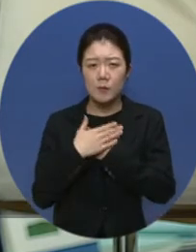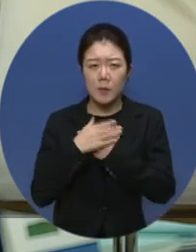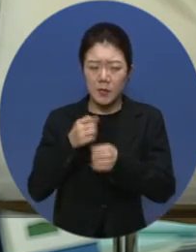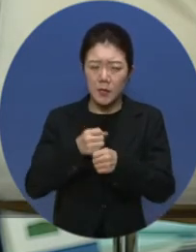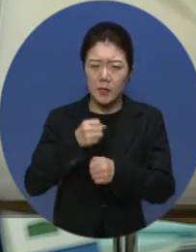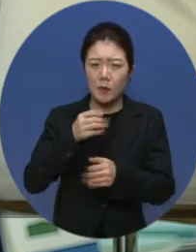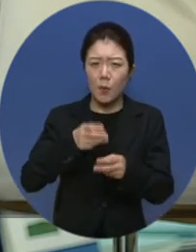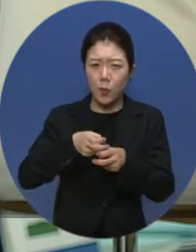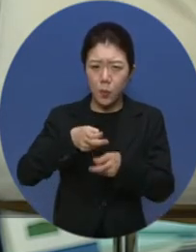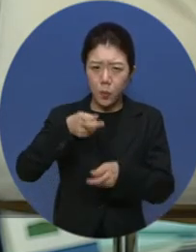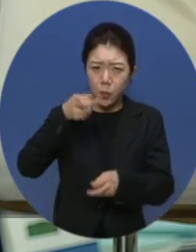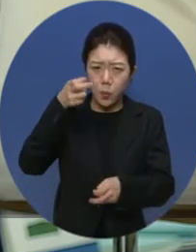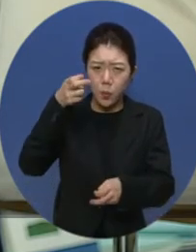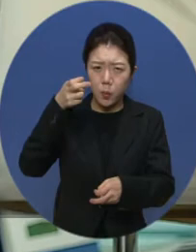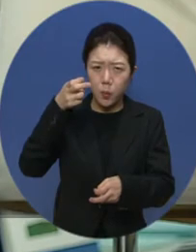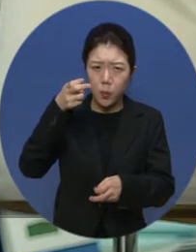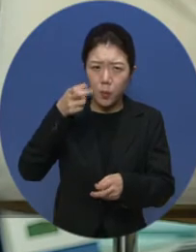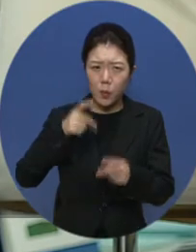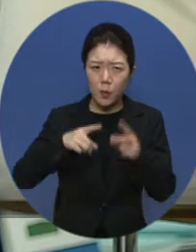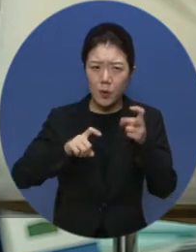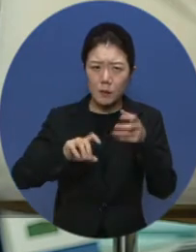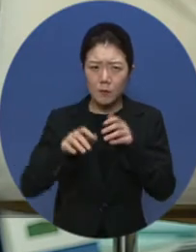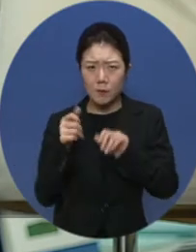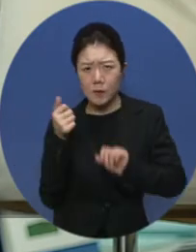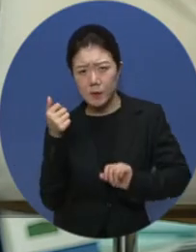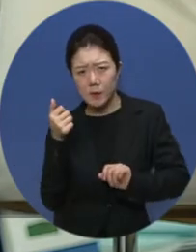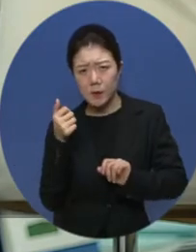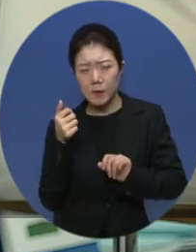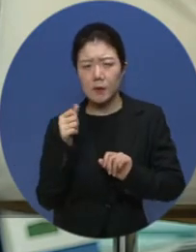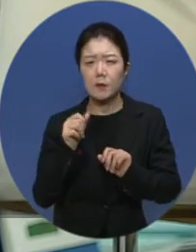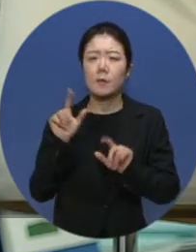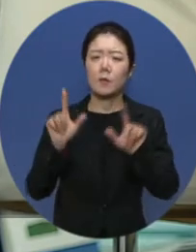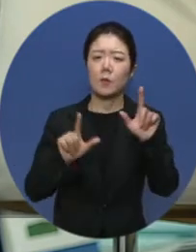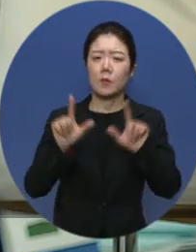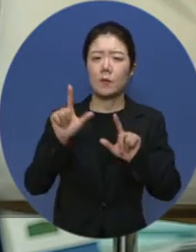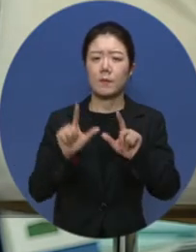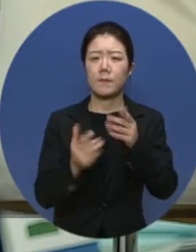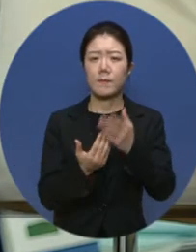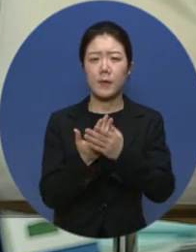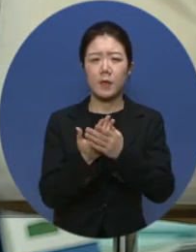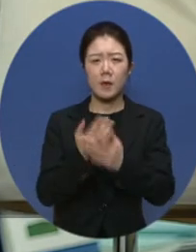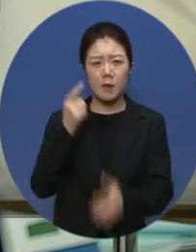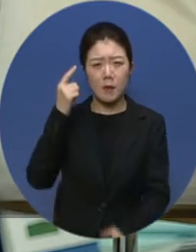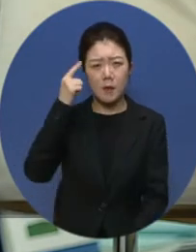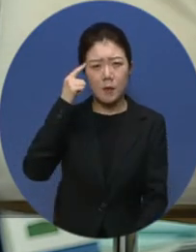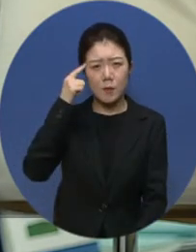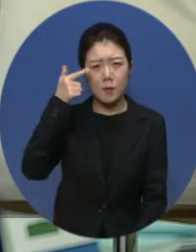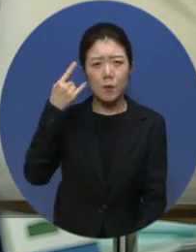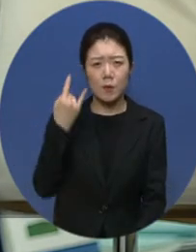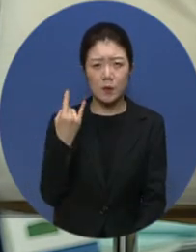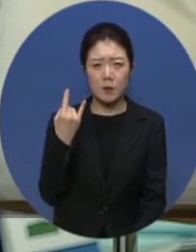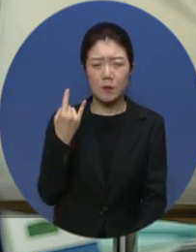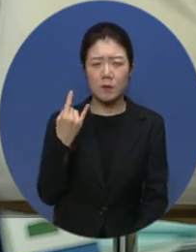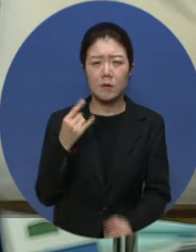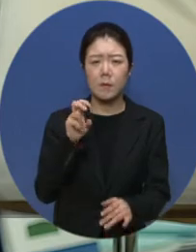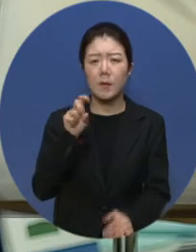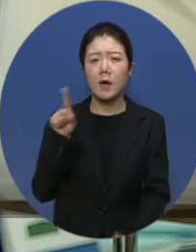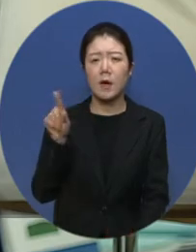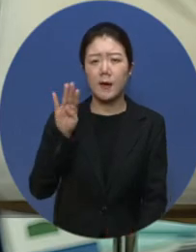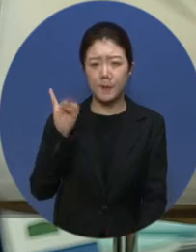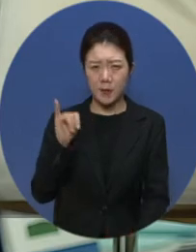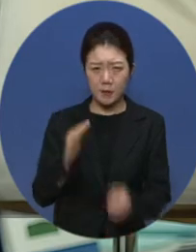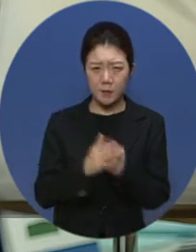길고 마르면서 이렇게 관절이 비틀어지는 그런 현상들이 생기거든요. 뇌에서의 이제 그 마비 현상